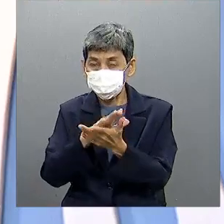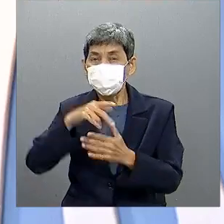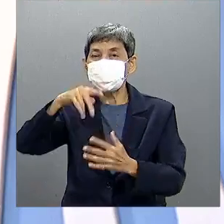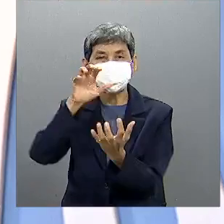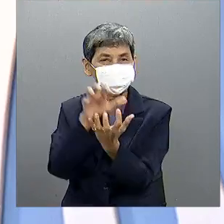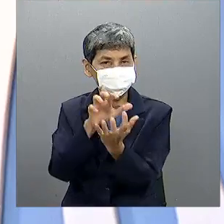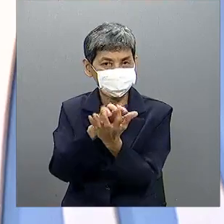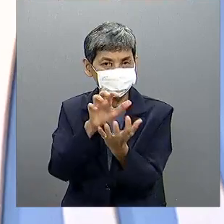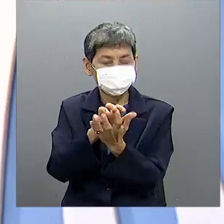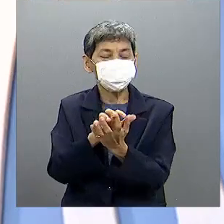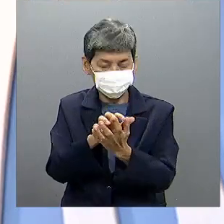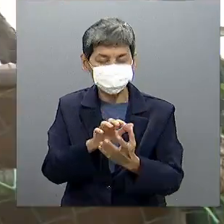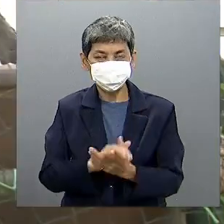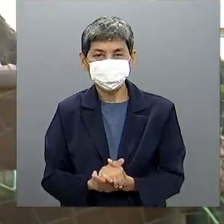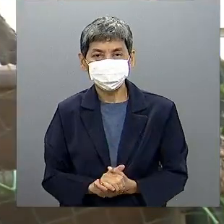จากจังหวัดพิจิตรกันค่ะ